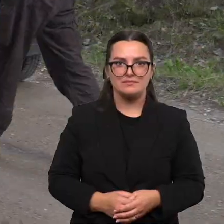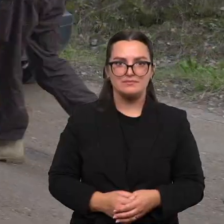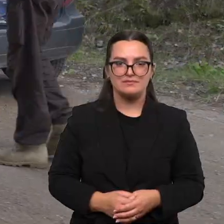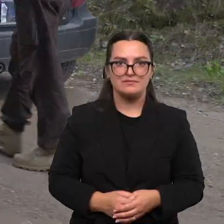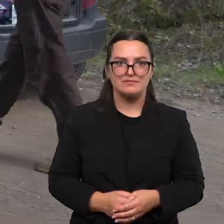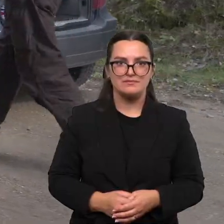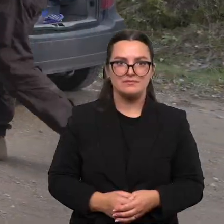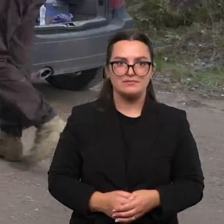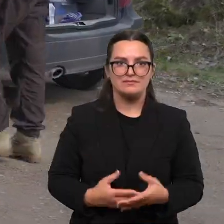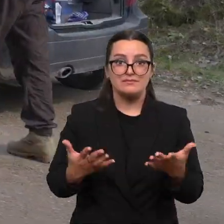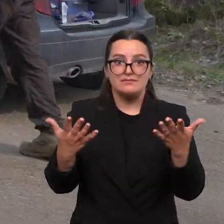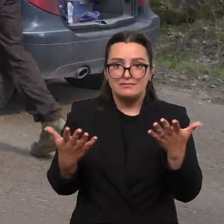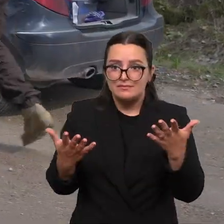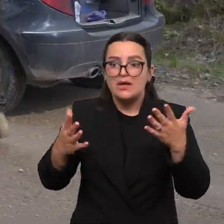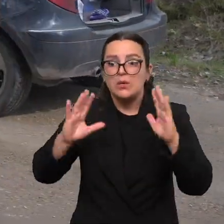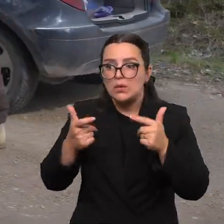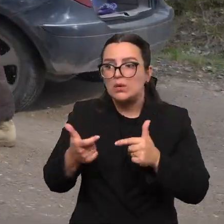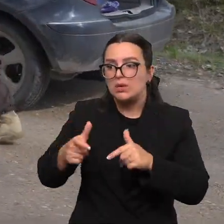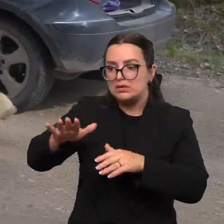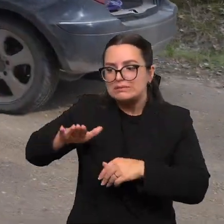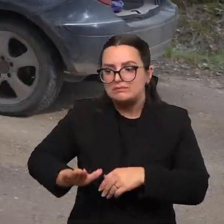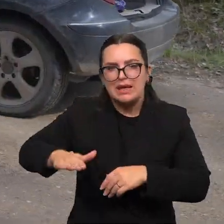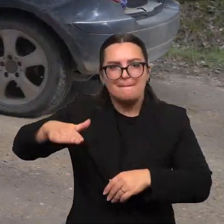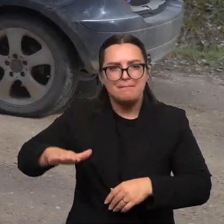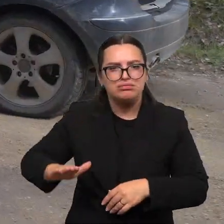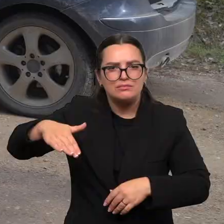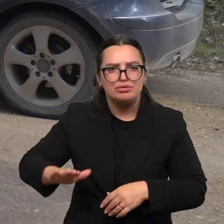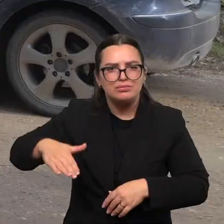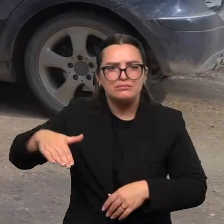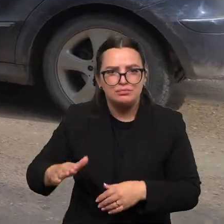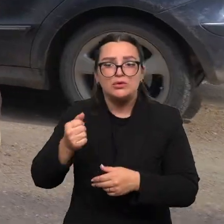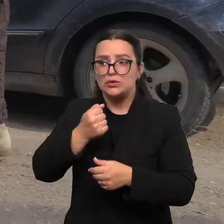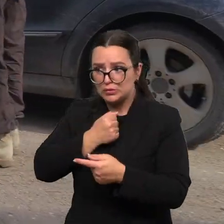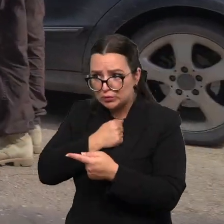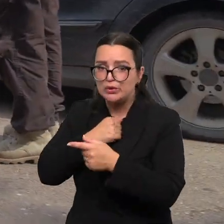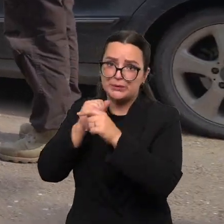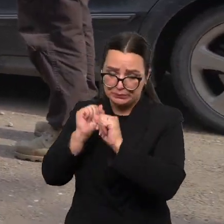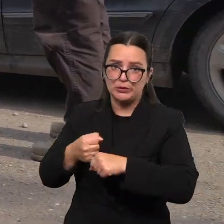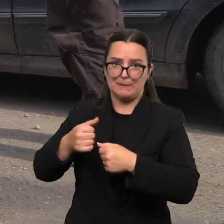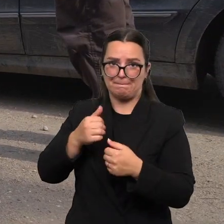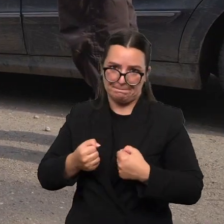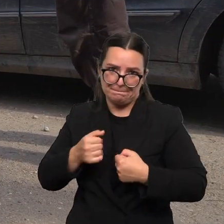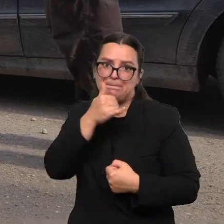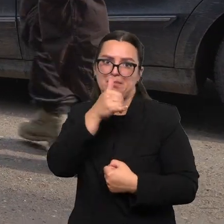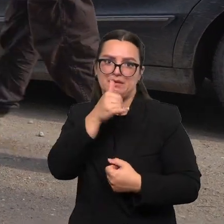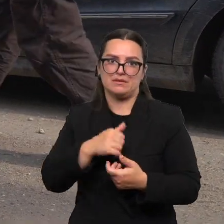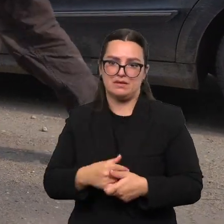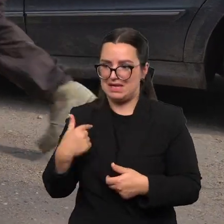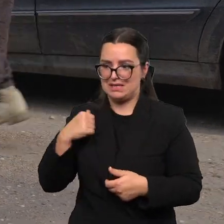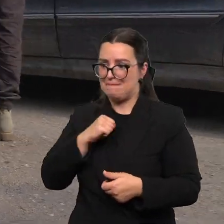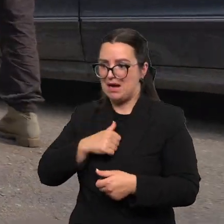Praktiškai, jeigu ją turim su kuo pripūst, tai gal ir pripūšiu čia man netoli nuvažiuoti, bet reikia turėti su kuo pripūst.